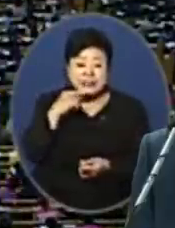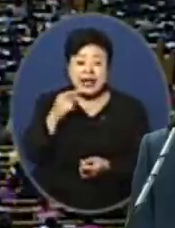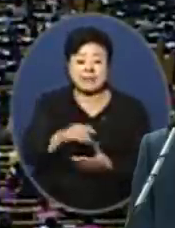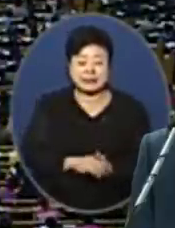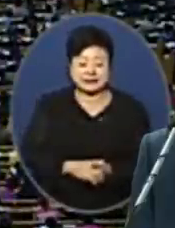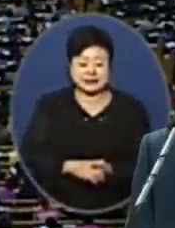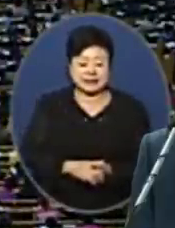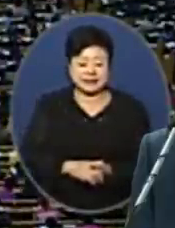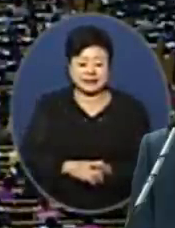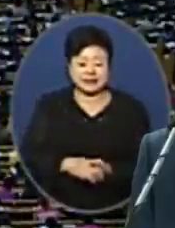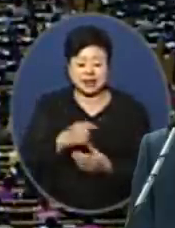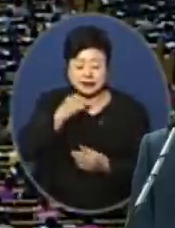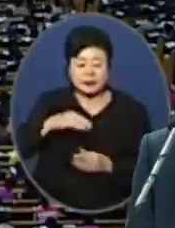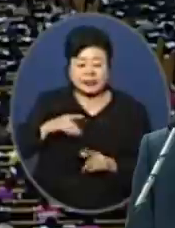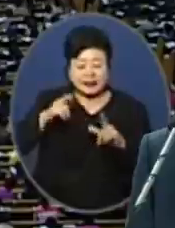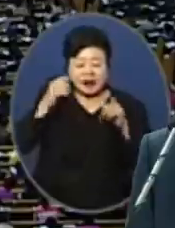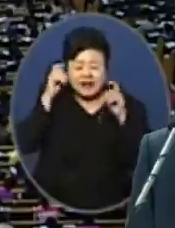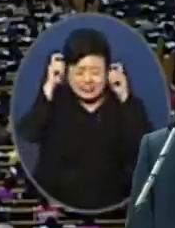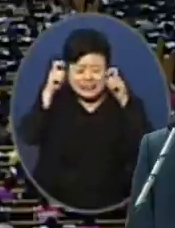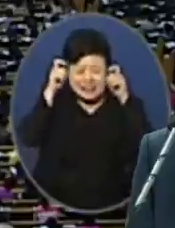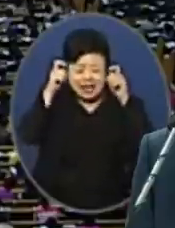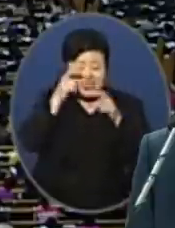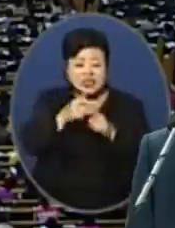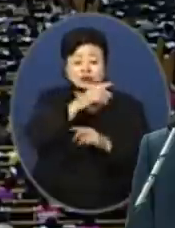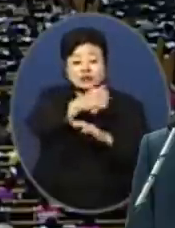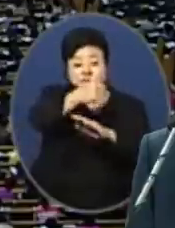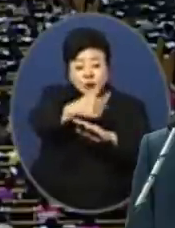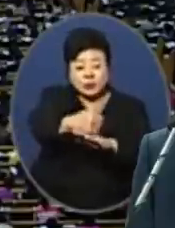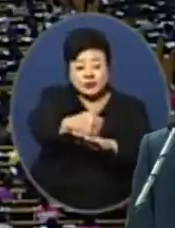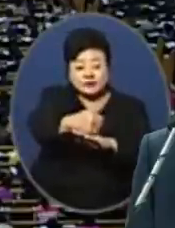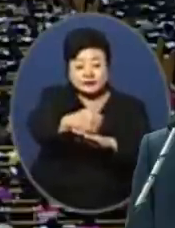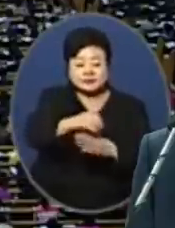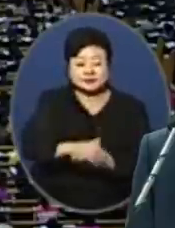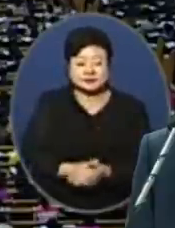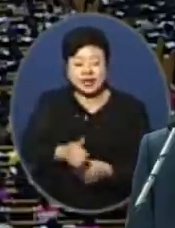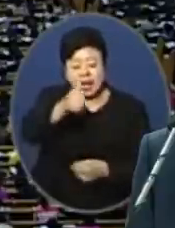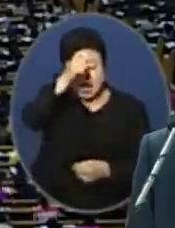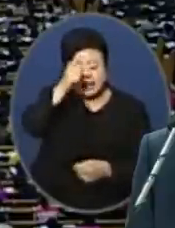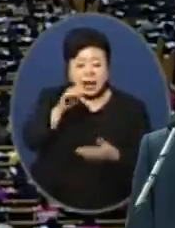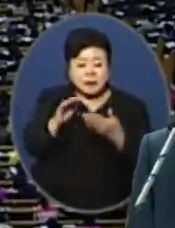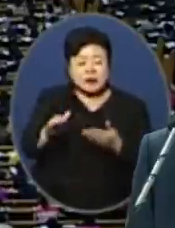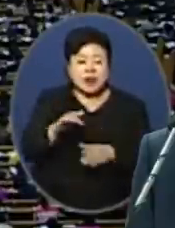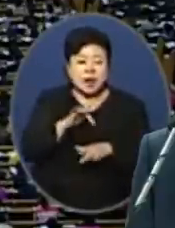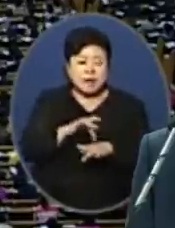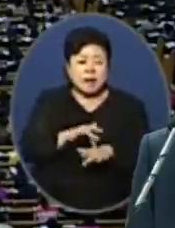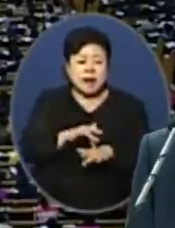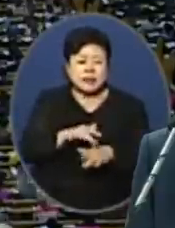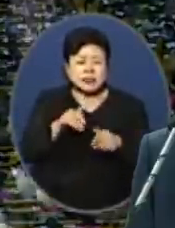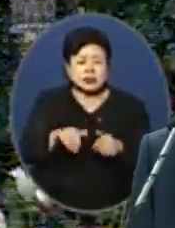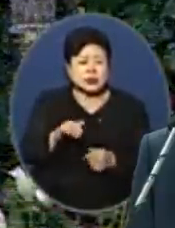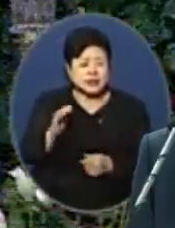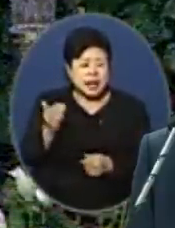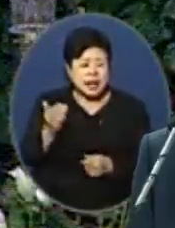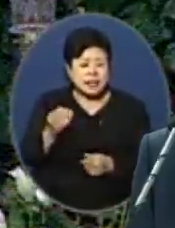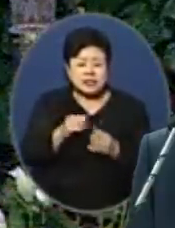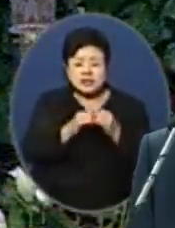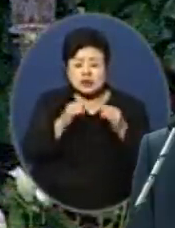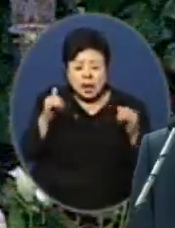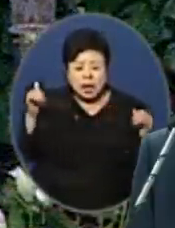것입니다. 유월절 어린 양 예수 그리스도는 아담 이후에 마귀의 시종이 된